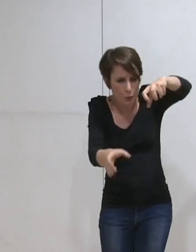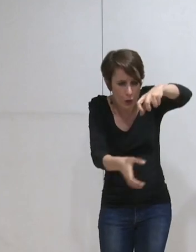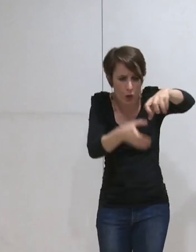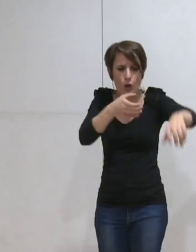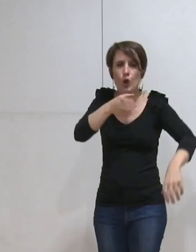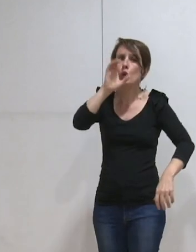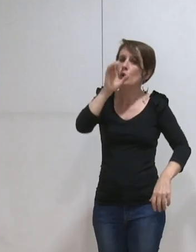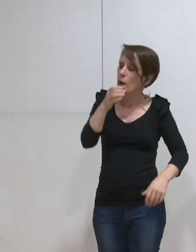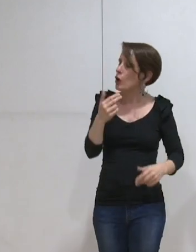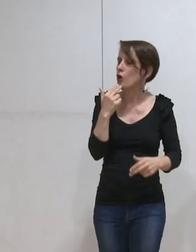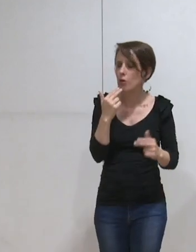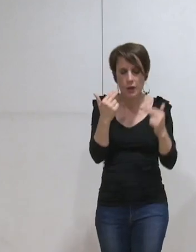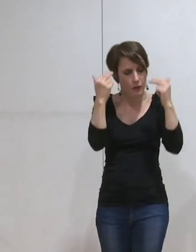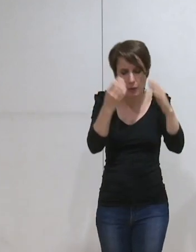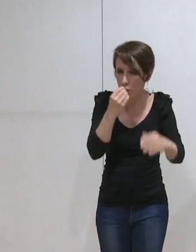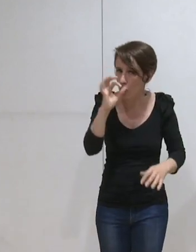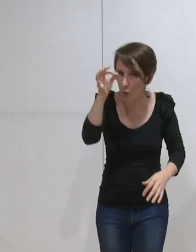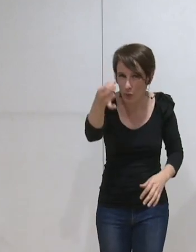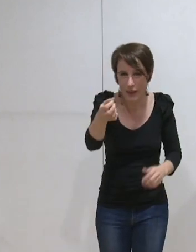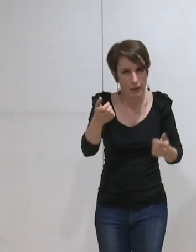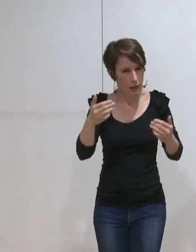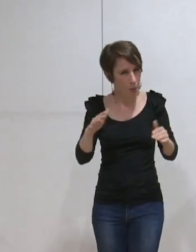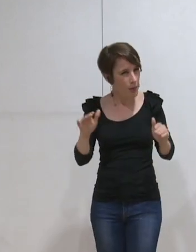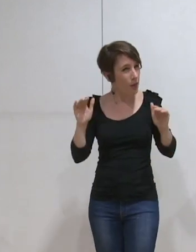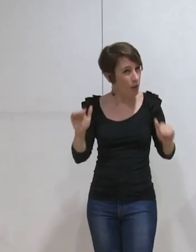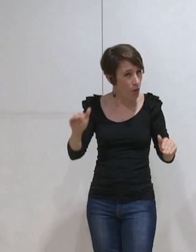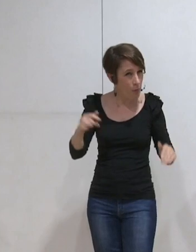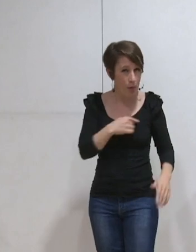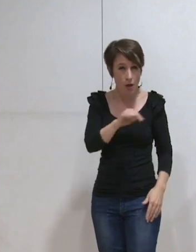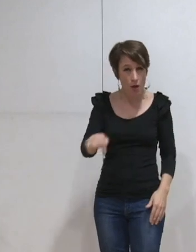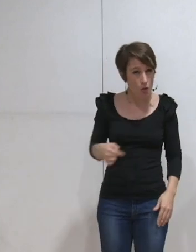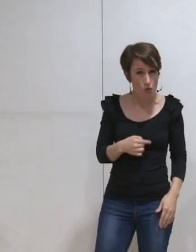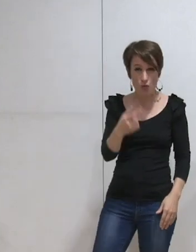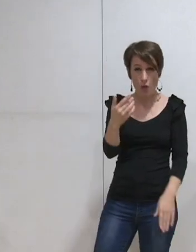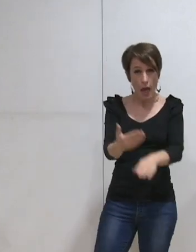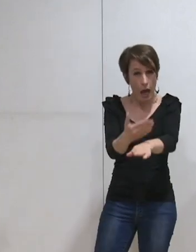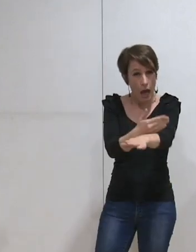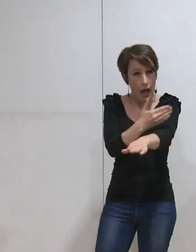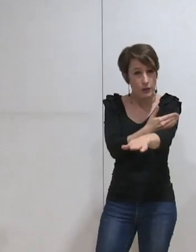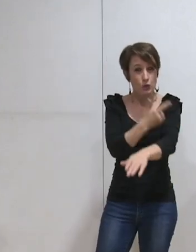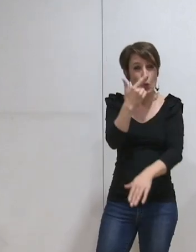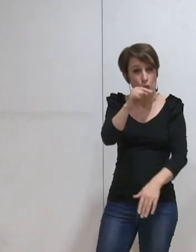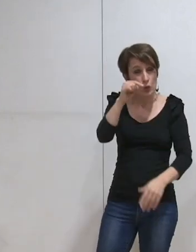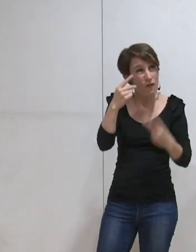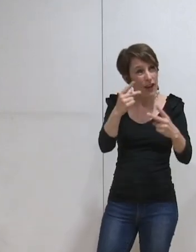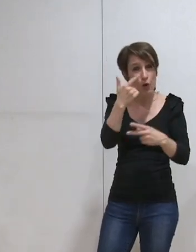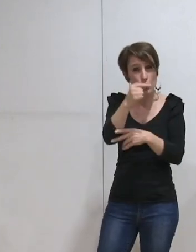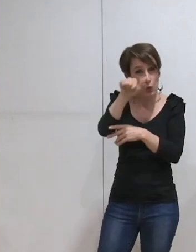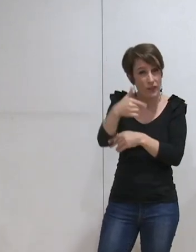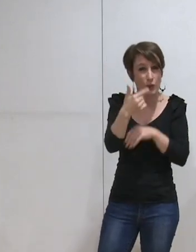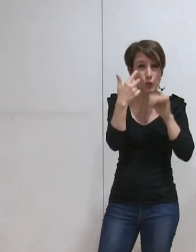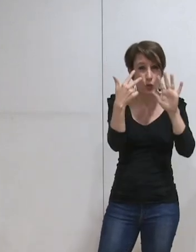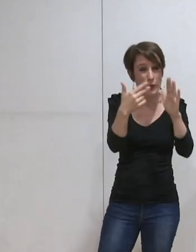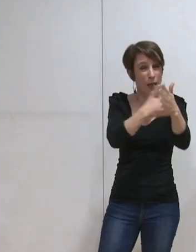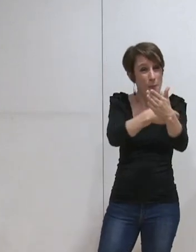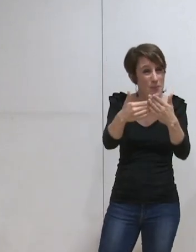conviens fort mais quand même céd sans rien avoir à dire 2,8 millions d'euros de part sociale